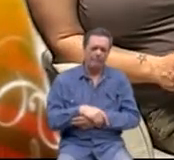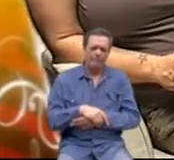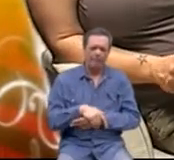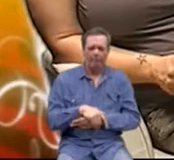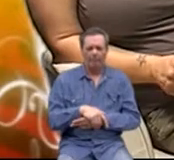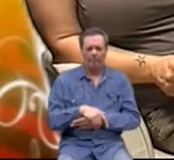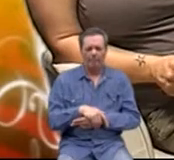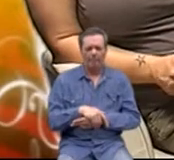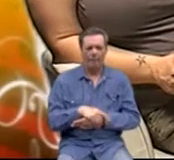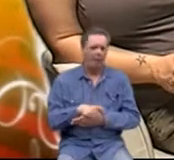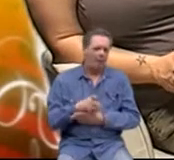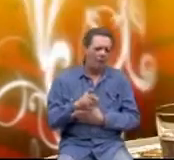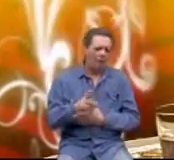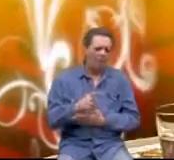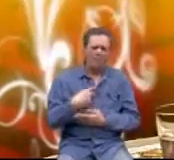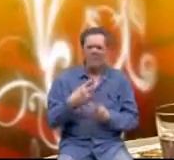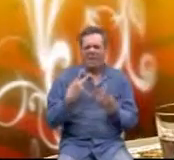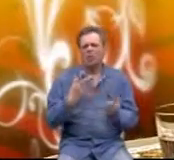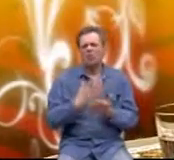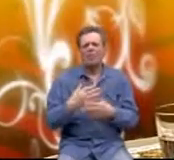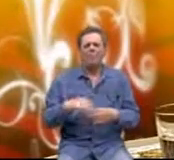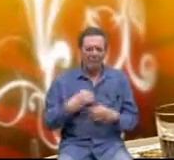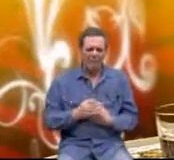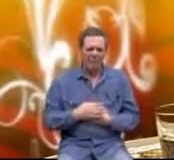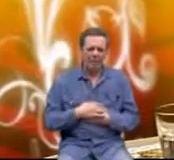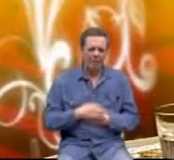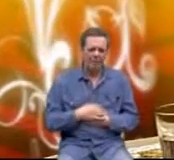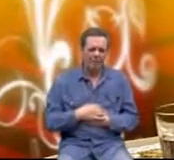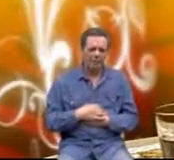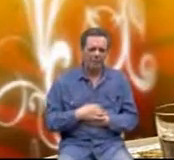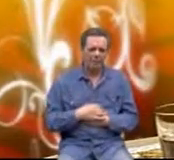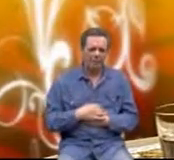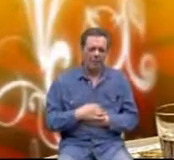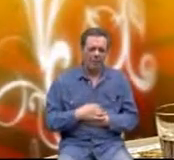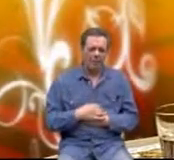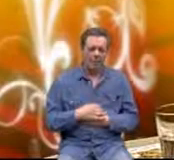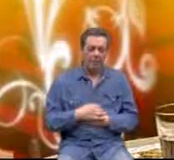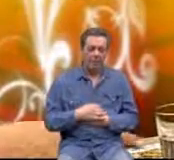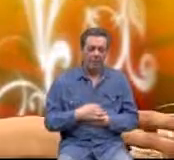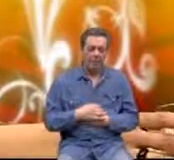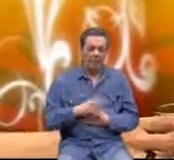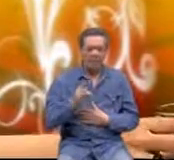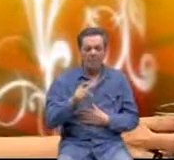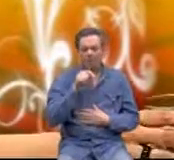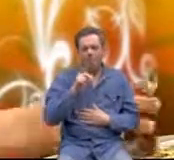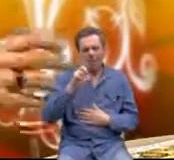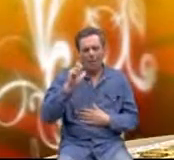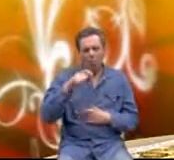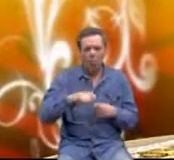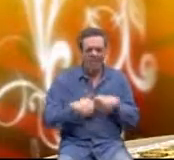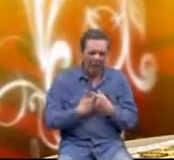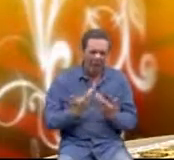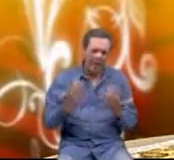Nije samo upitno zdravlje, boli me srce ili ne znam, tu je srce. Nego imam i druge stvari